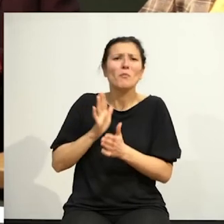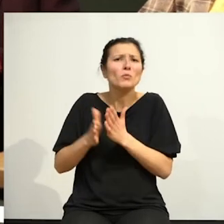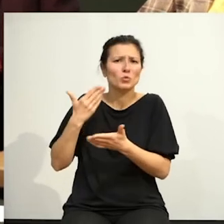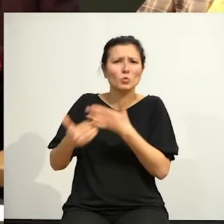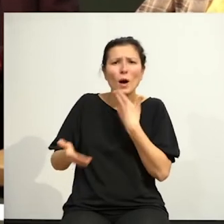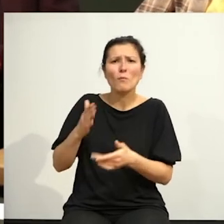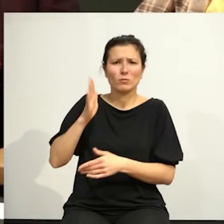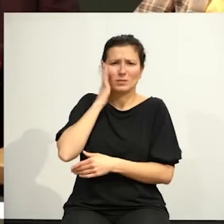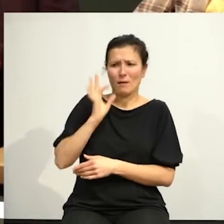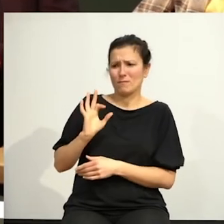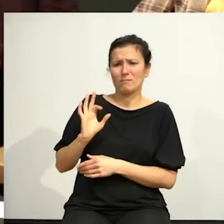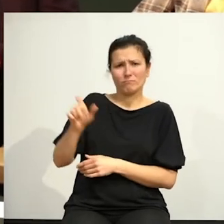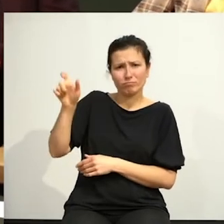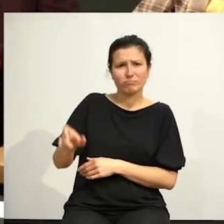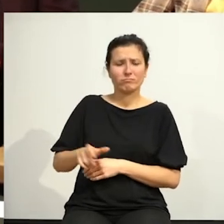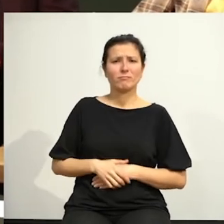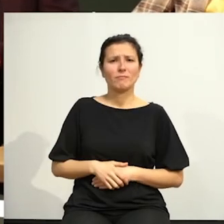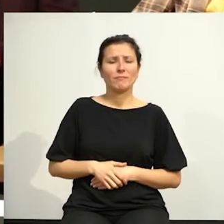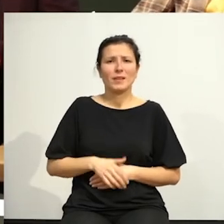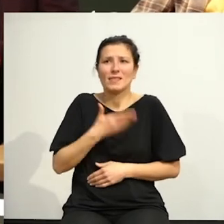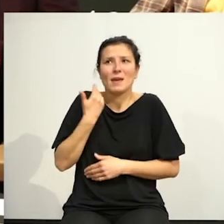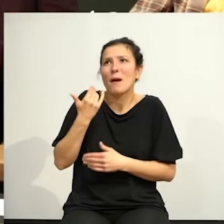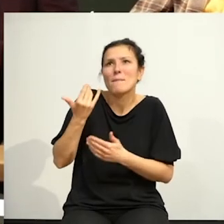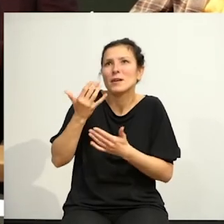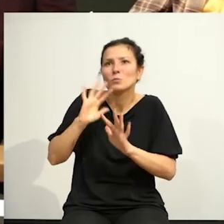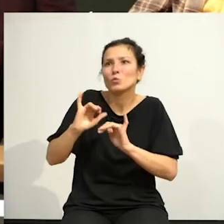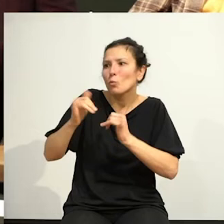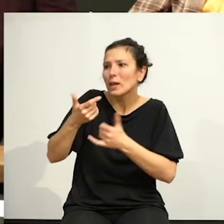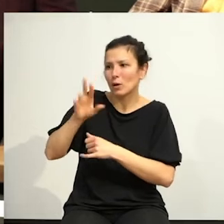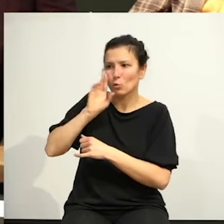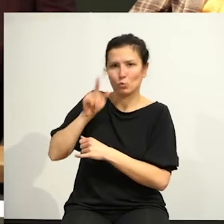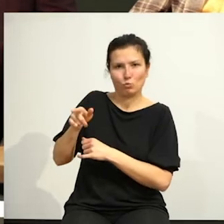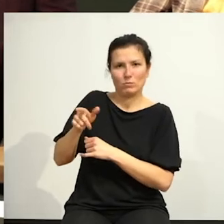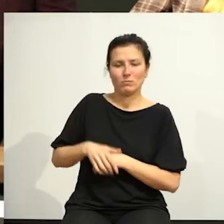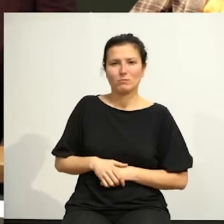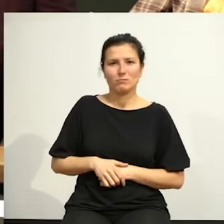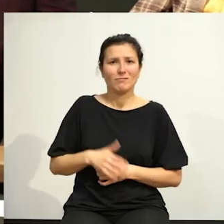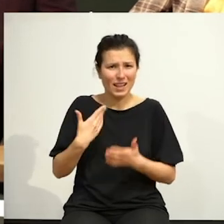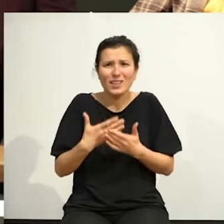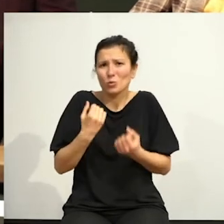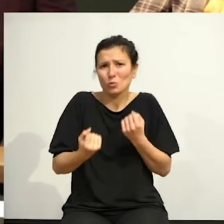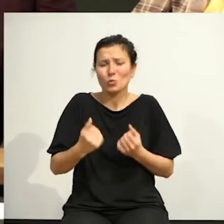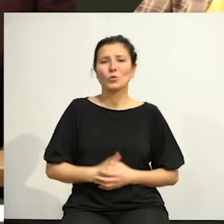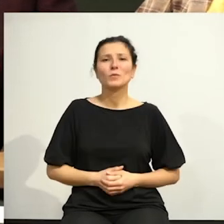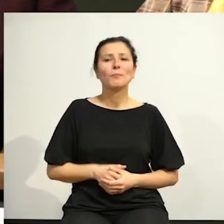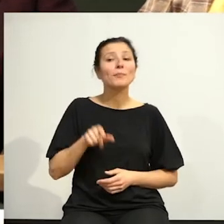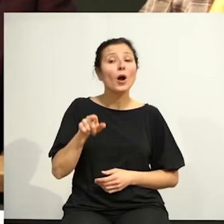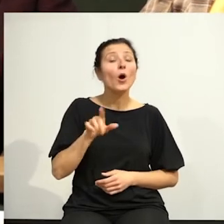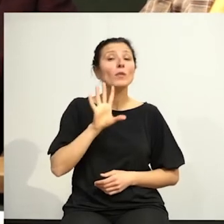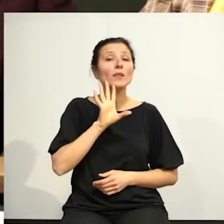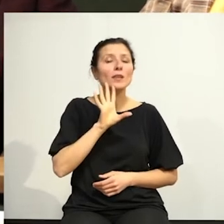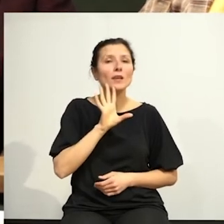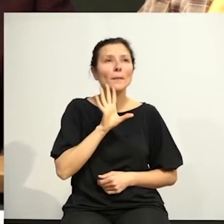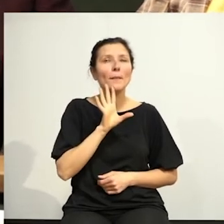i nie mamy klucza do niego. Stąd takie trudności, a przecież to jest... On chyba największy